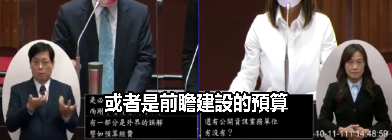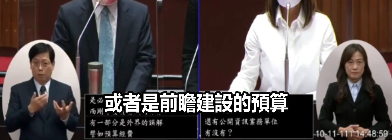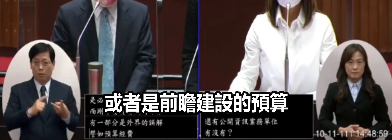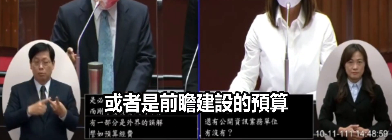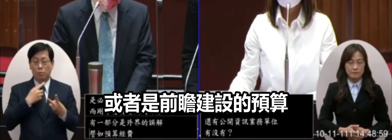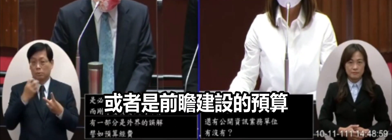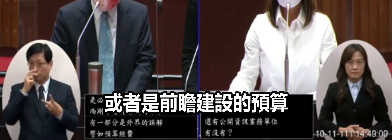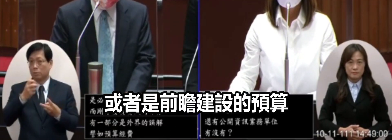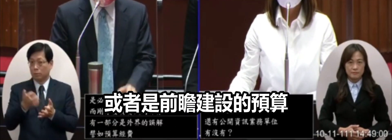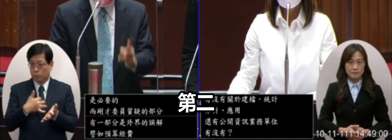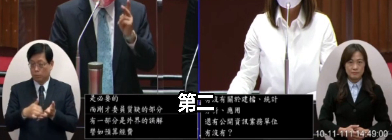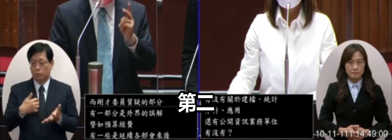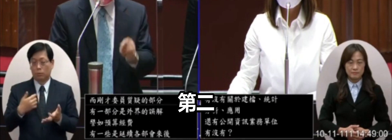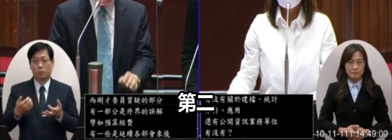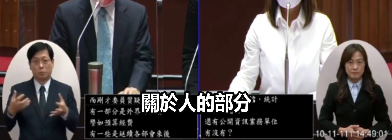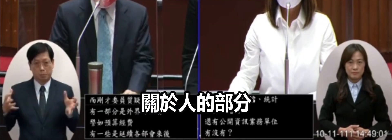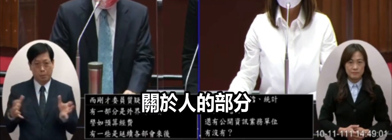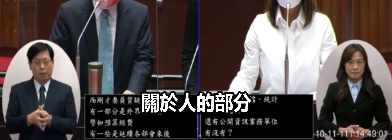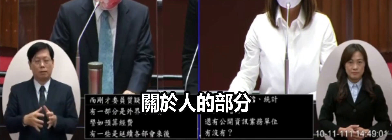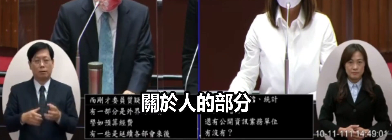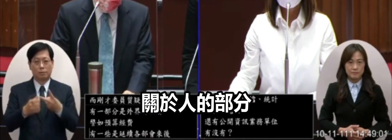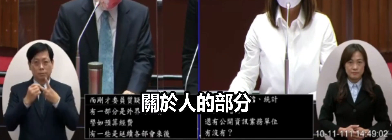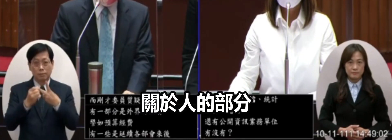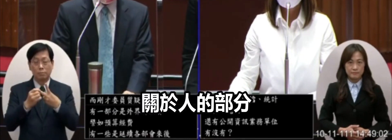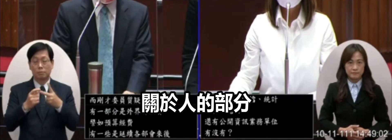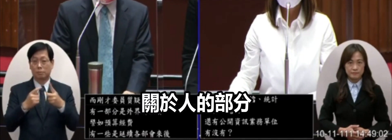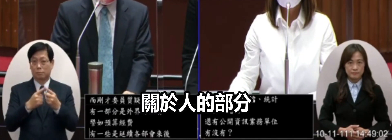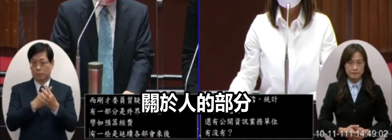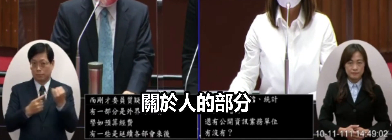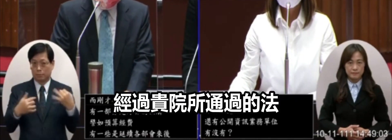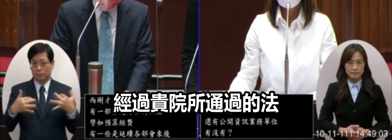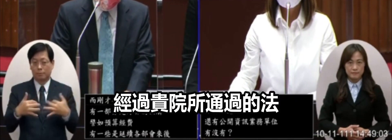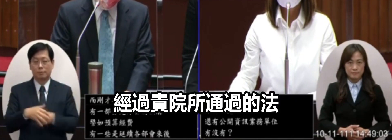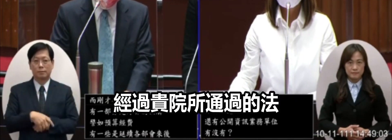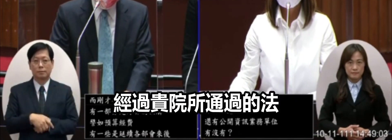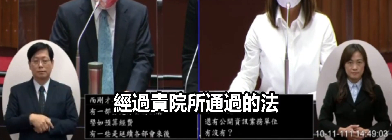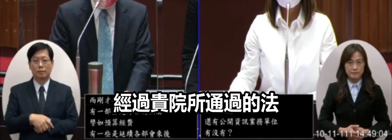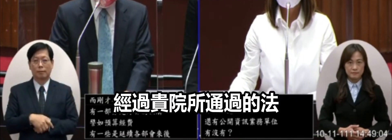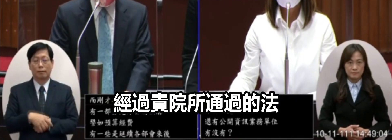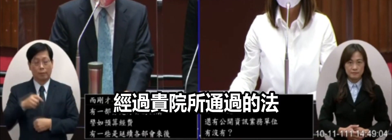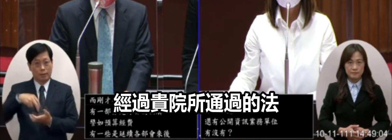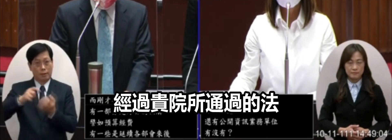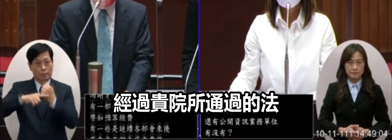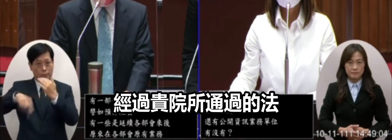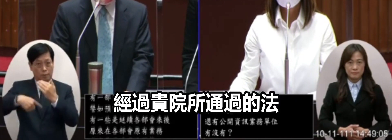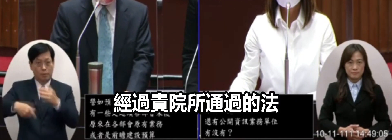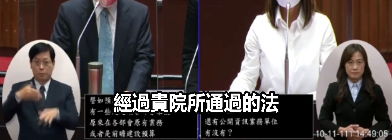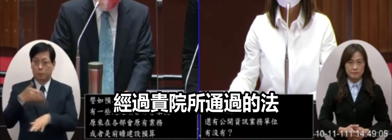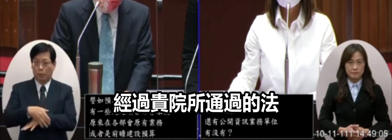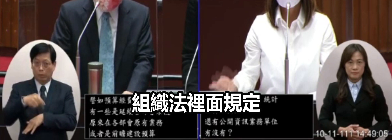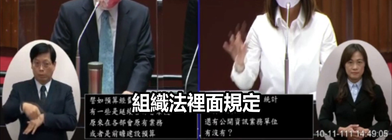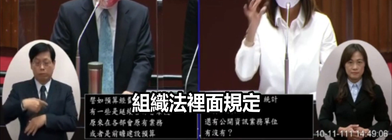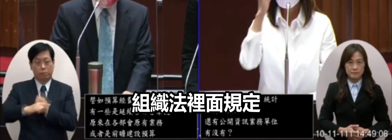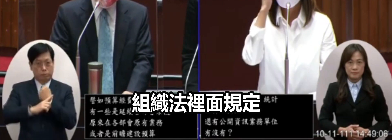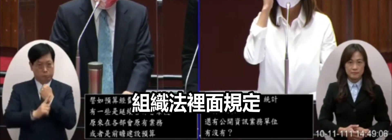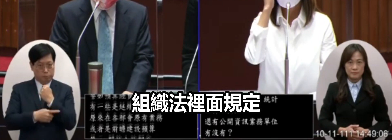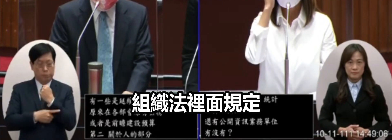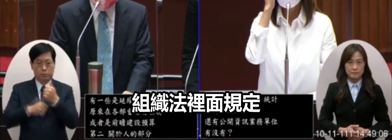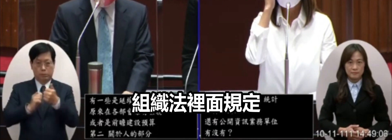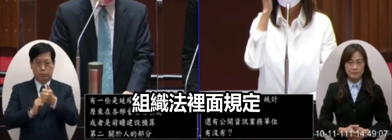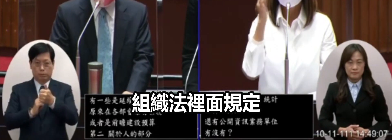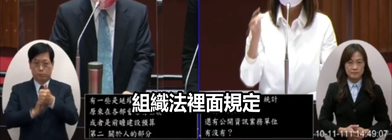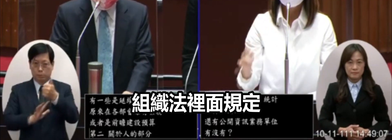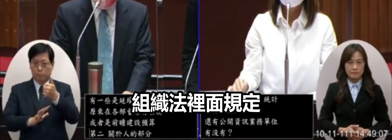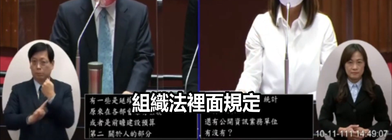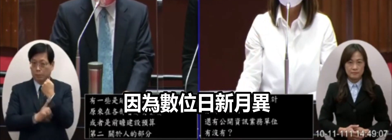瞻建设的预算。第二，关于人的部分，经过贵院所通过的法组织法里